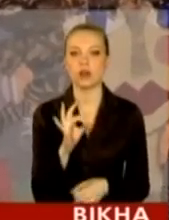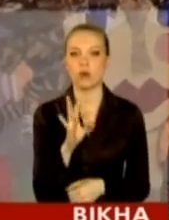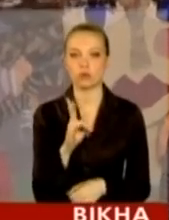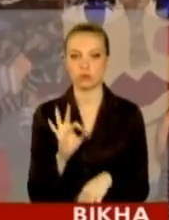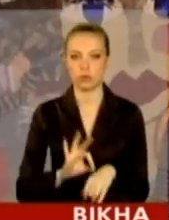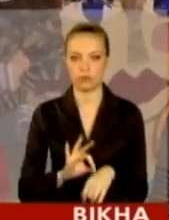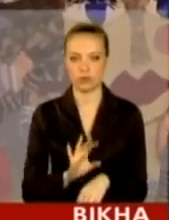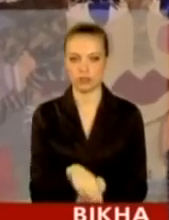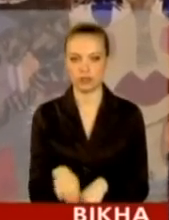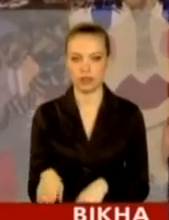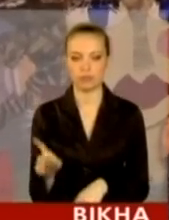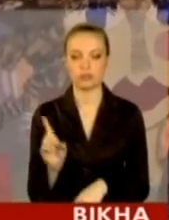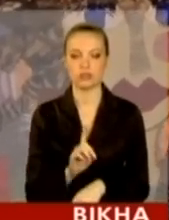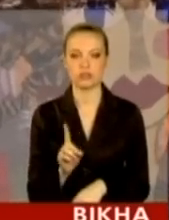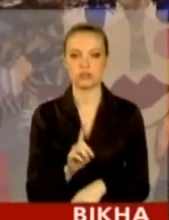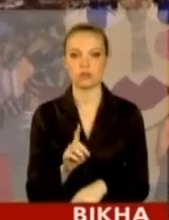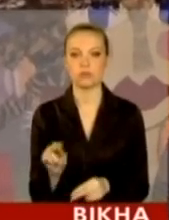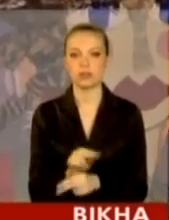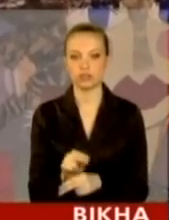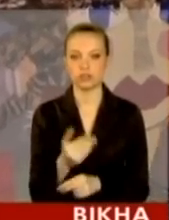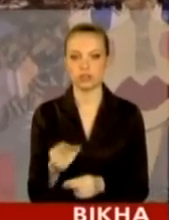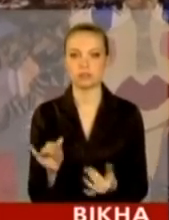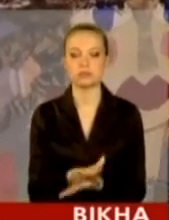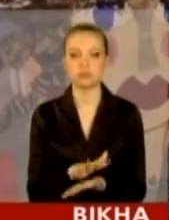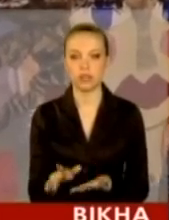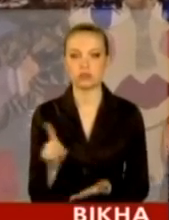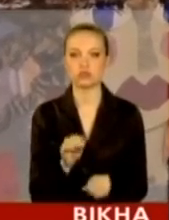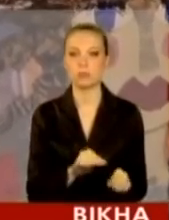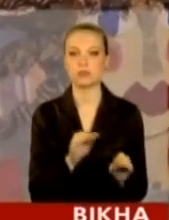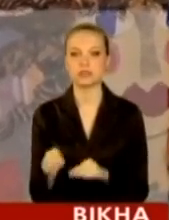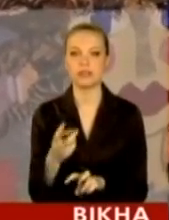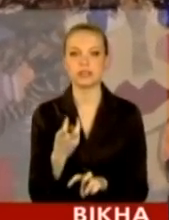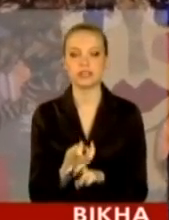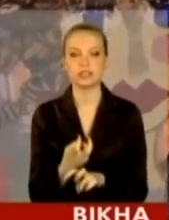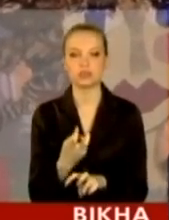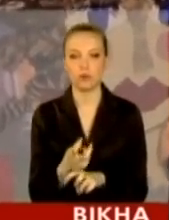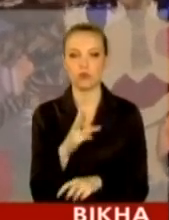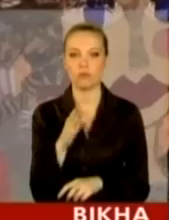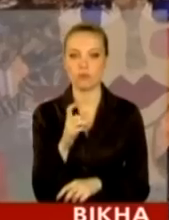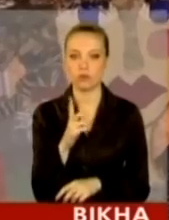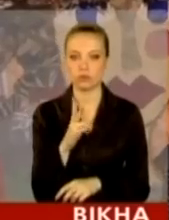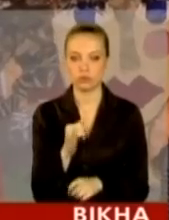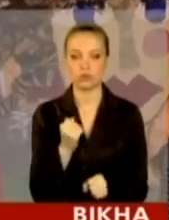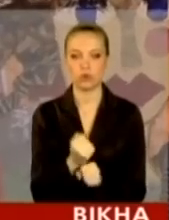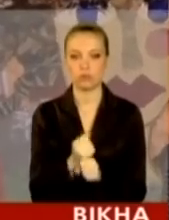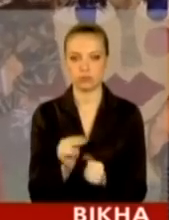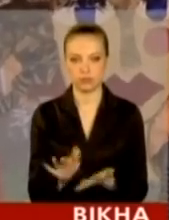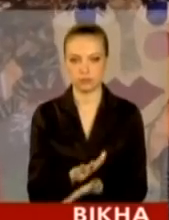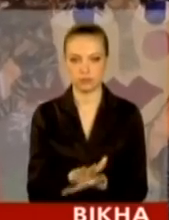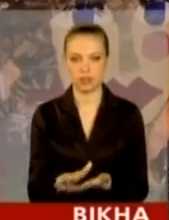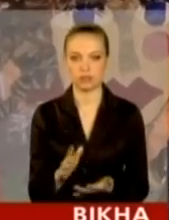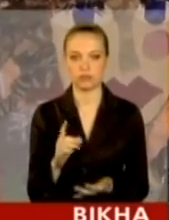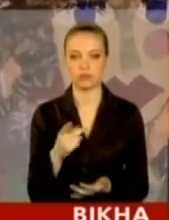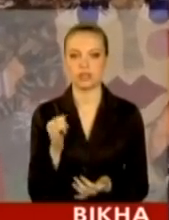дітей, щоб лічити їх безплатно, щоб пересадку кісткового мозга робити безплатно,